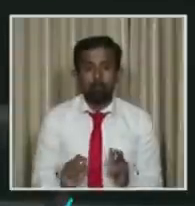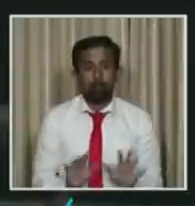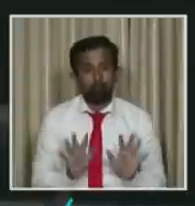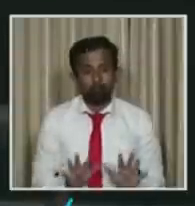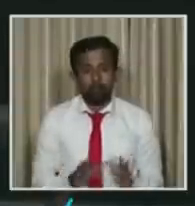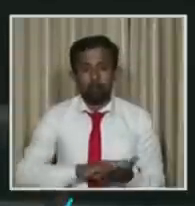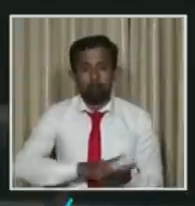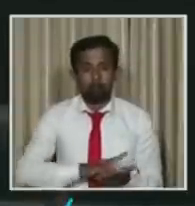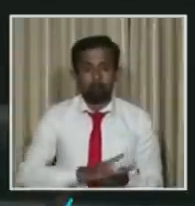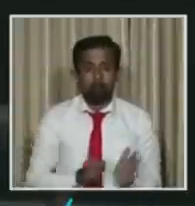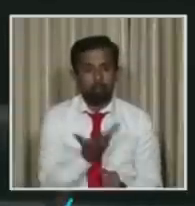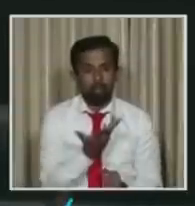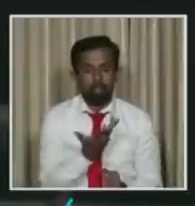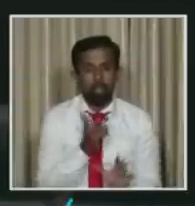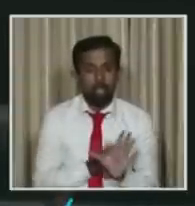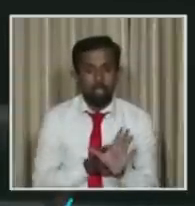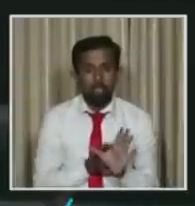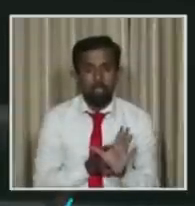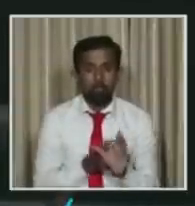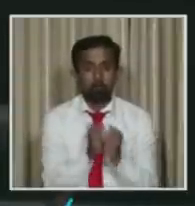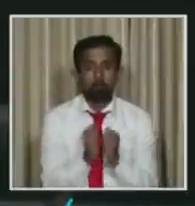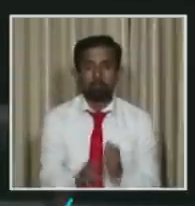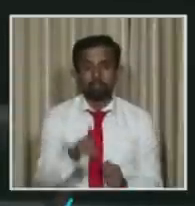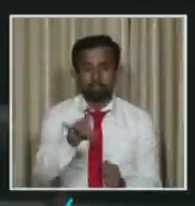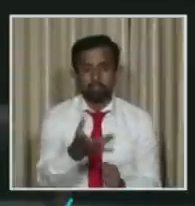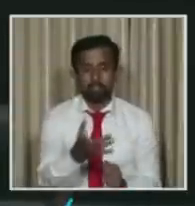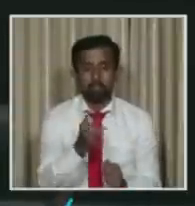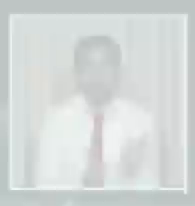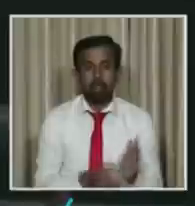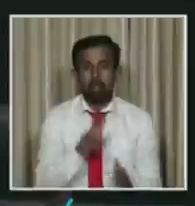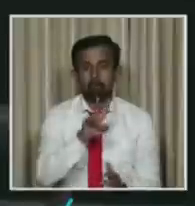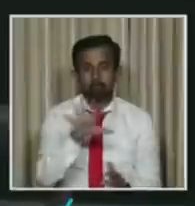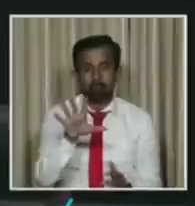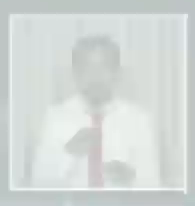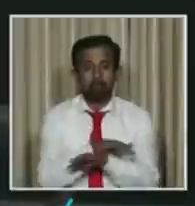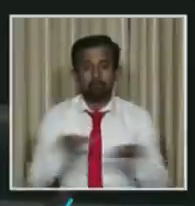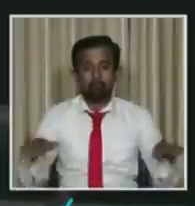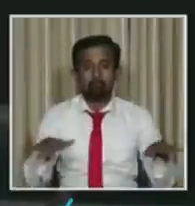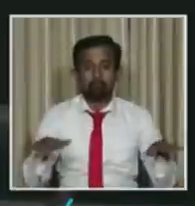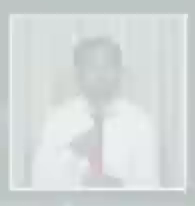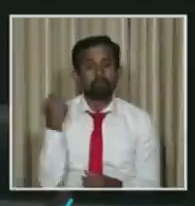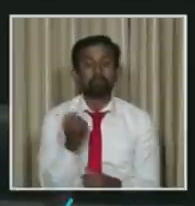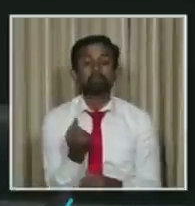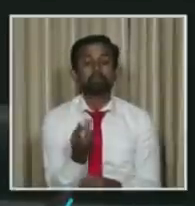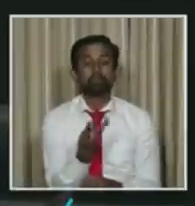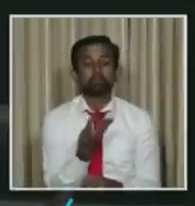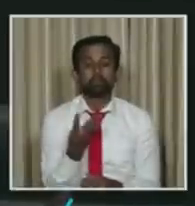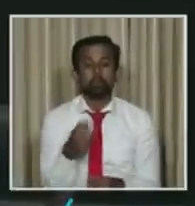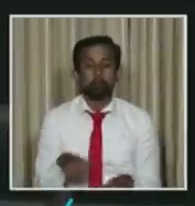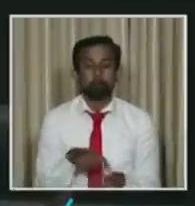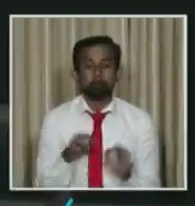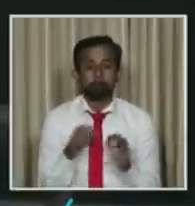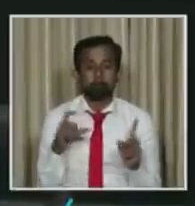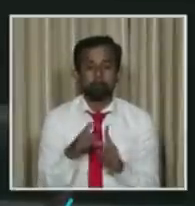විතරක් මාලිමාවේ ලක්ෂ 10000යි. එම මීටින් එකනම බස් 100යි. බස් වලට ලක්ෂ 25යි. ස්ටේජ් වලට ඒකට කෝටියයි. මේ වෙනකොට